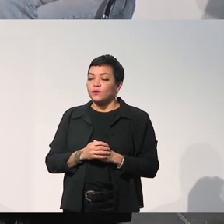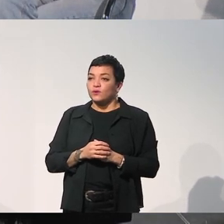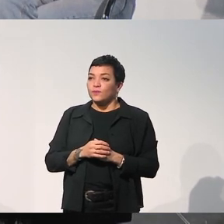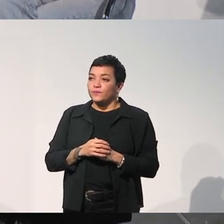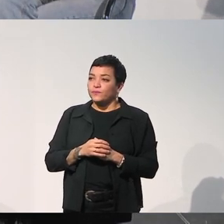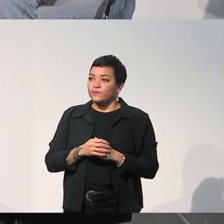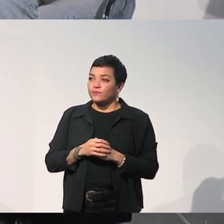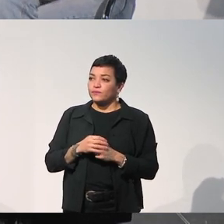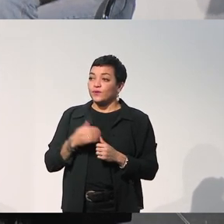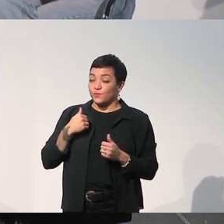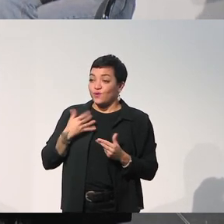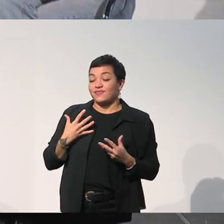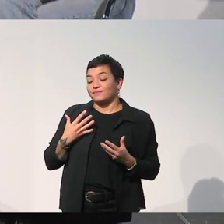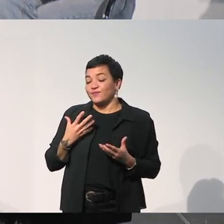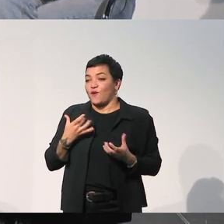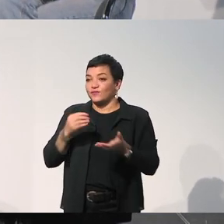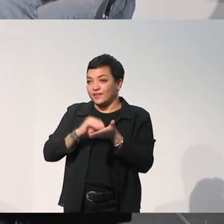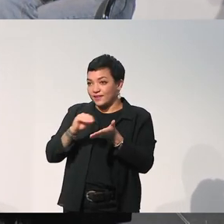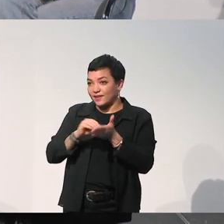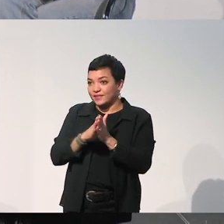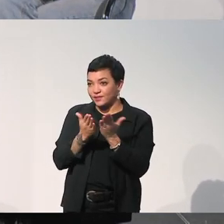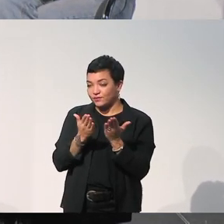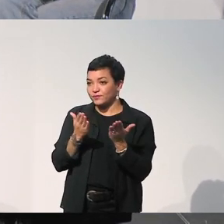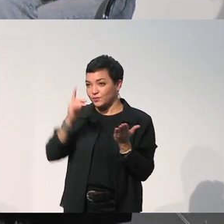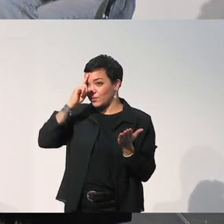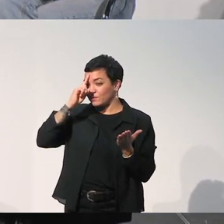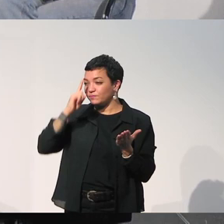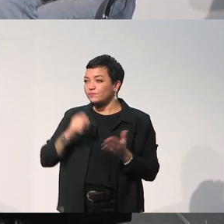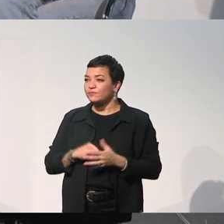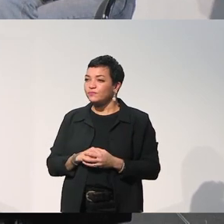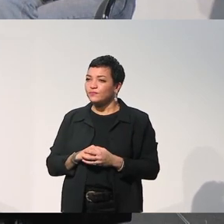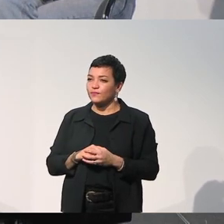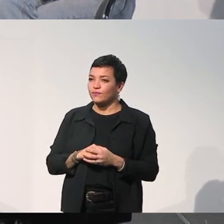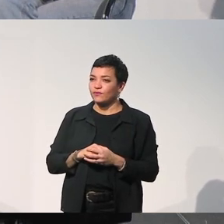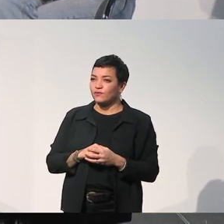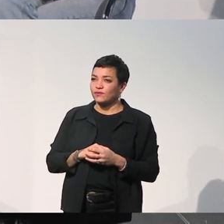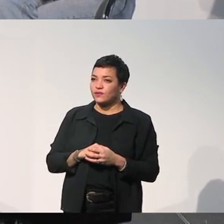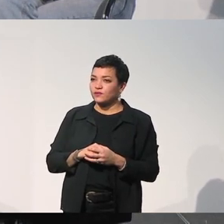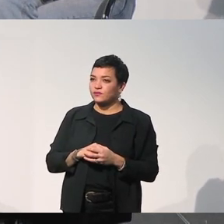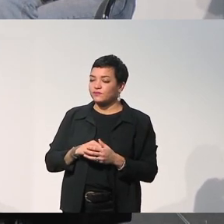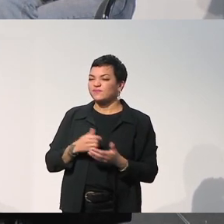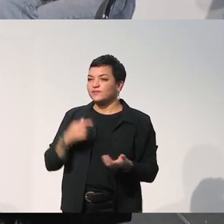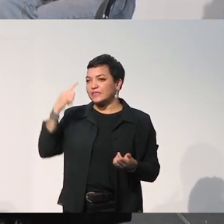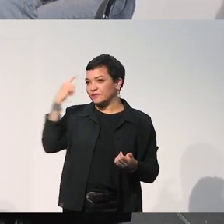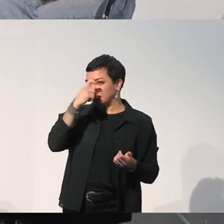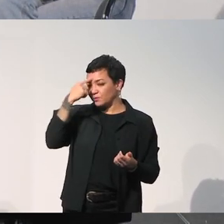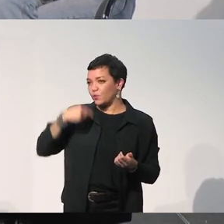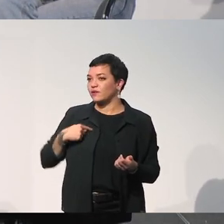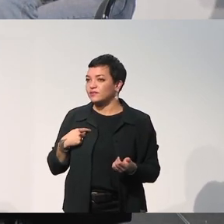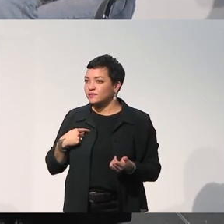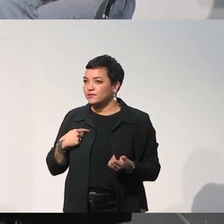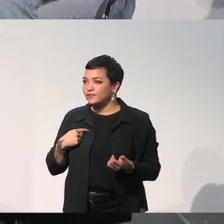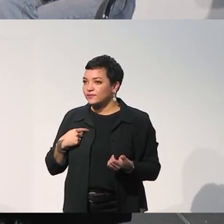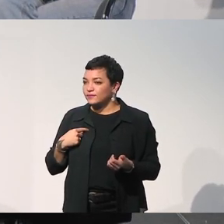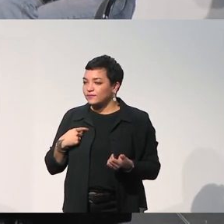c'est une des raisons aussi pour lesquelles j'ai voulu écrire ce livre, c'est que c'est très difficile, en tout cas pour moi, je pense que c'est aussi